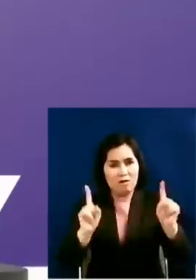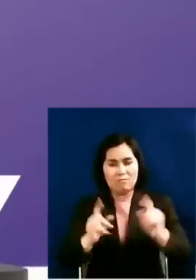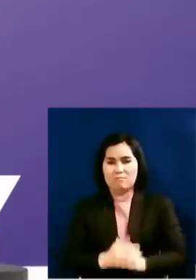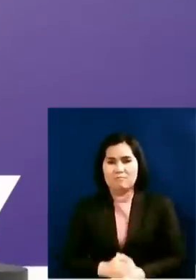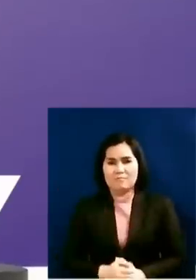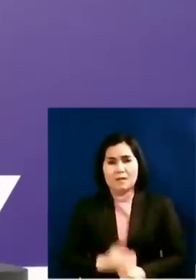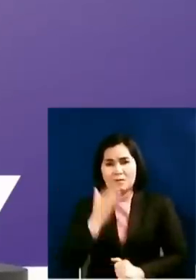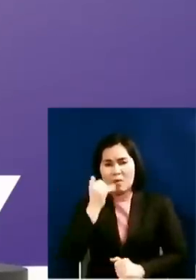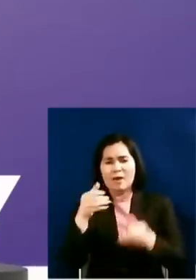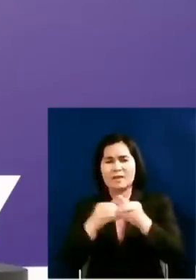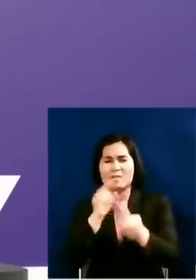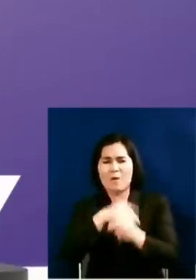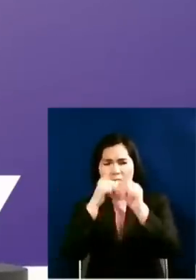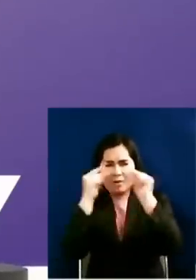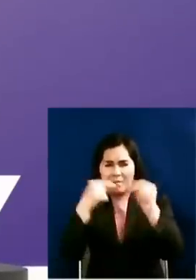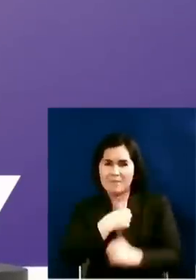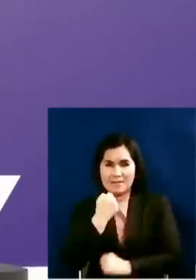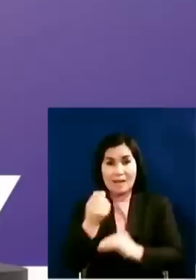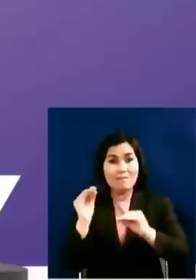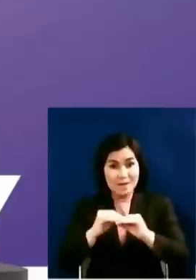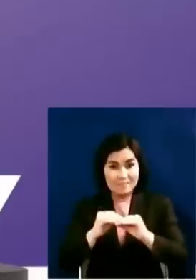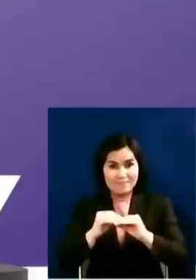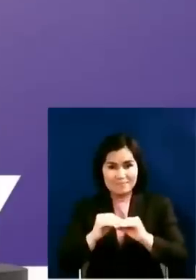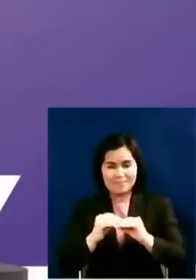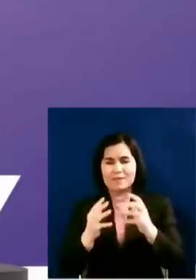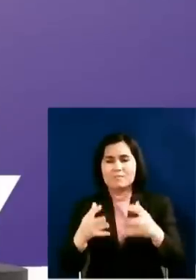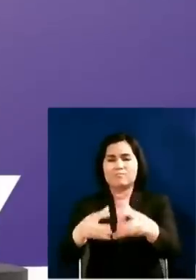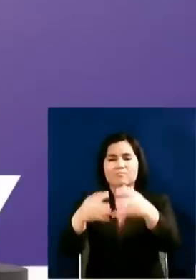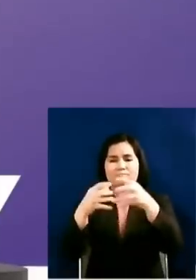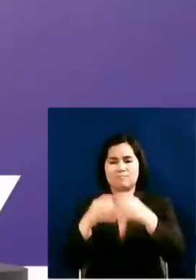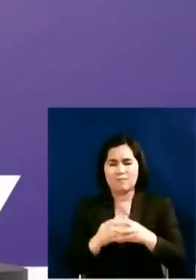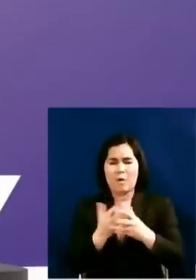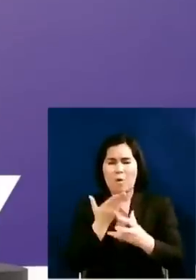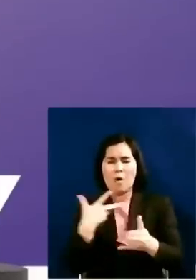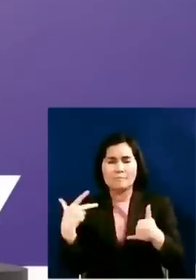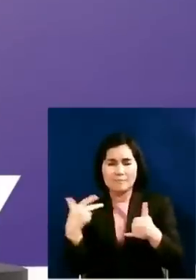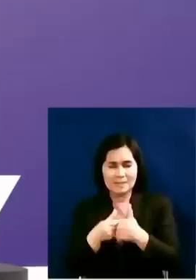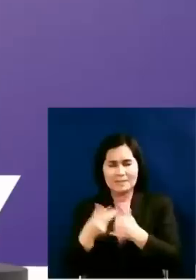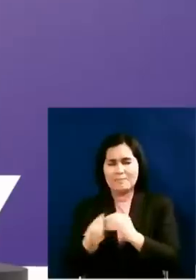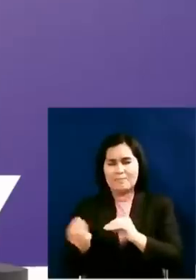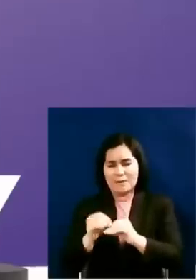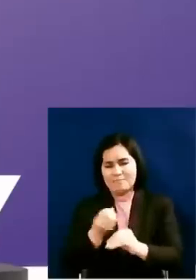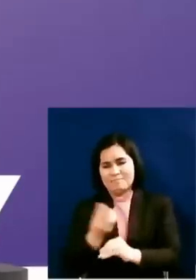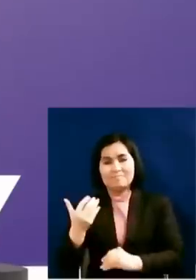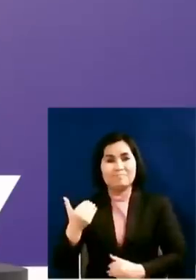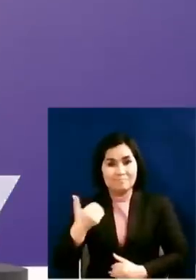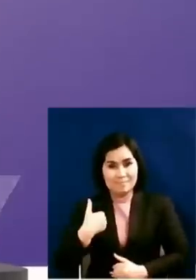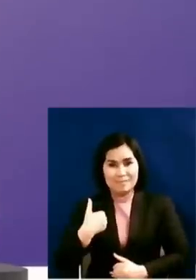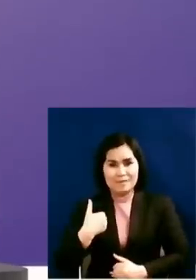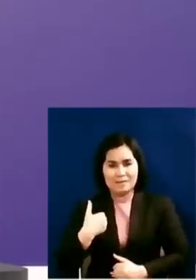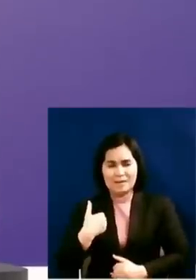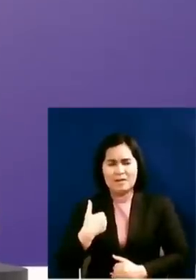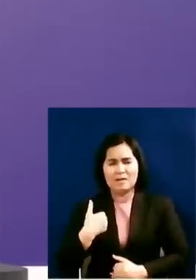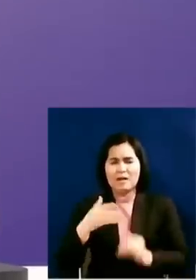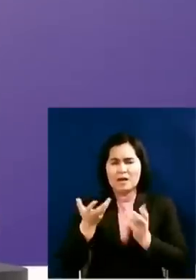าหน้าที่ทางการแพทย์และสาธารณสุขก็มีความมั่นใจมากขึ้นนะครับก็เลยมาติดต่อขอฉีดวัคซีนมากขึ้นก็เลยทำให้เกิดความขุกขัก